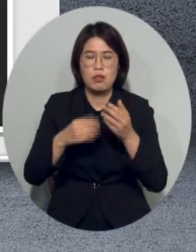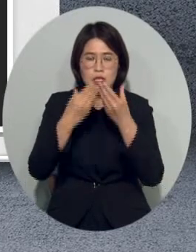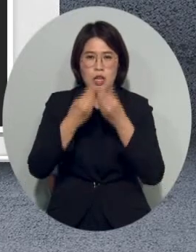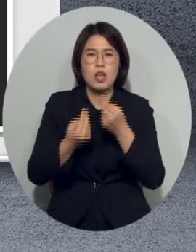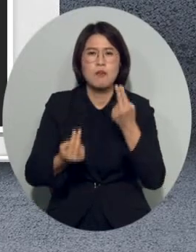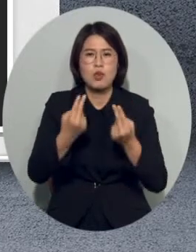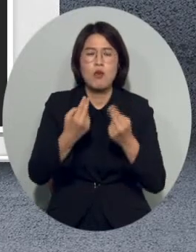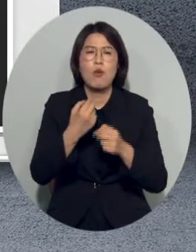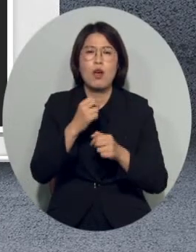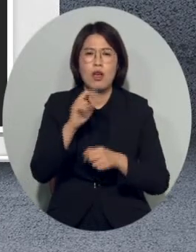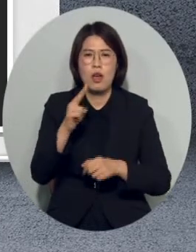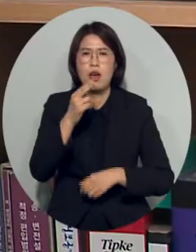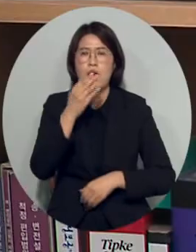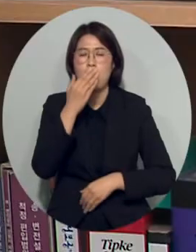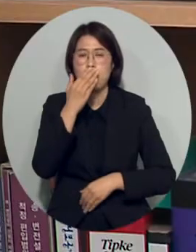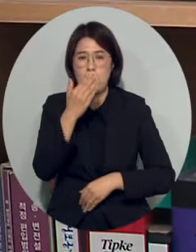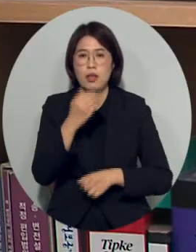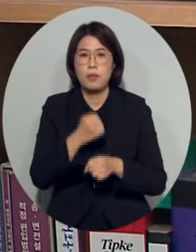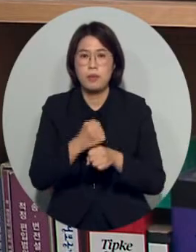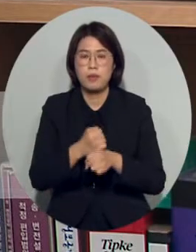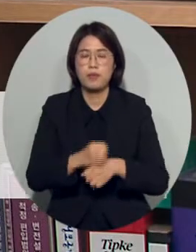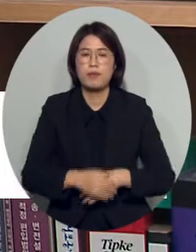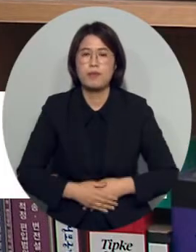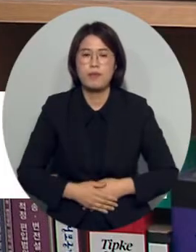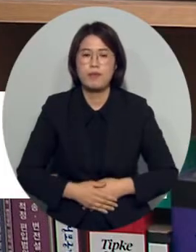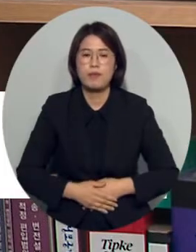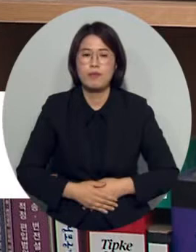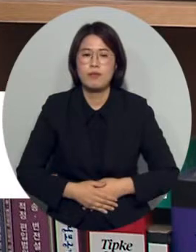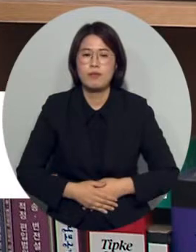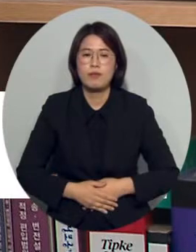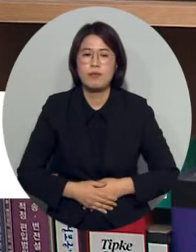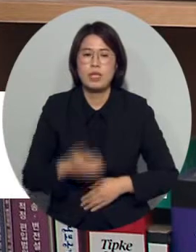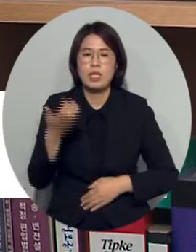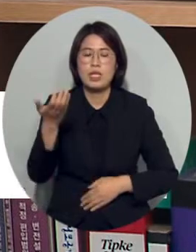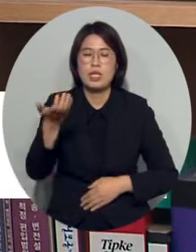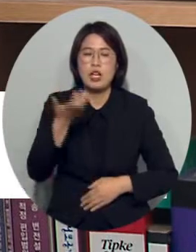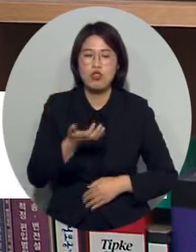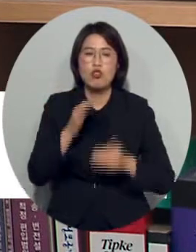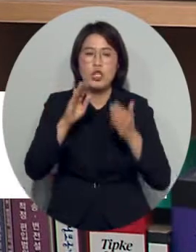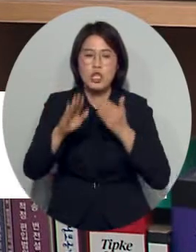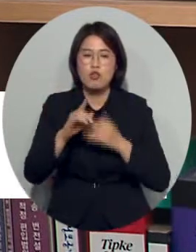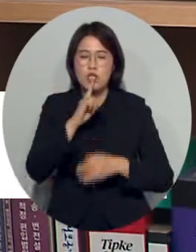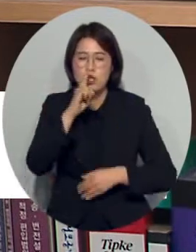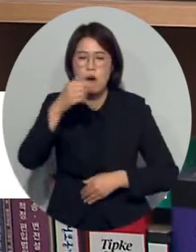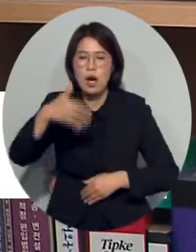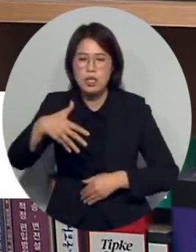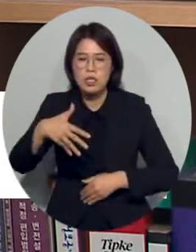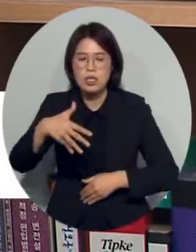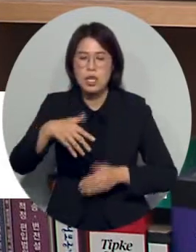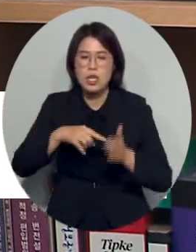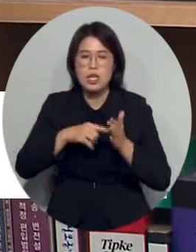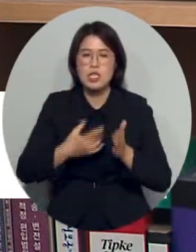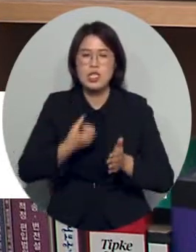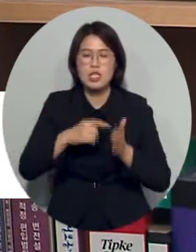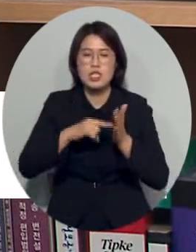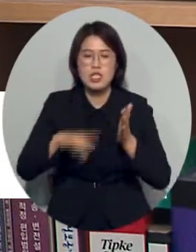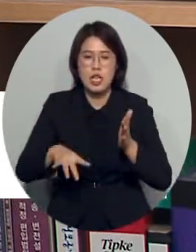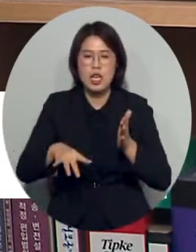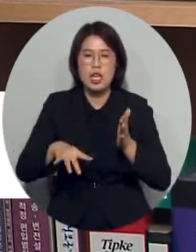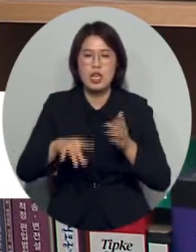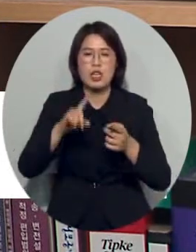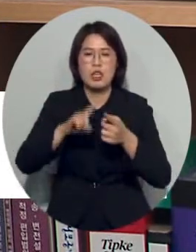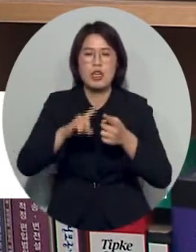논리적이라고 전문가는 반박합니다. 상속 이후 미신고분에 대한 취득세 부과권을 얘기하면